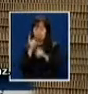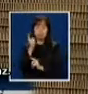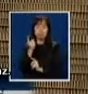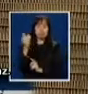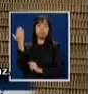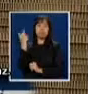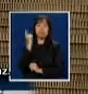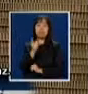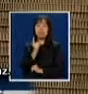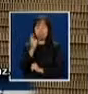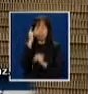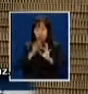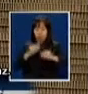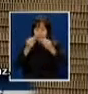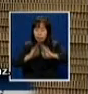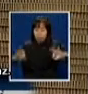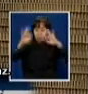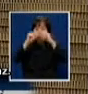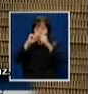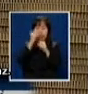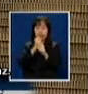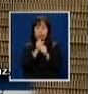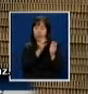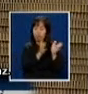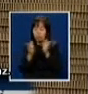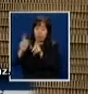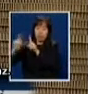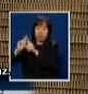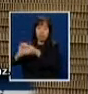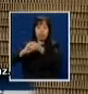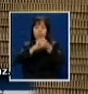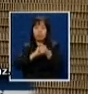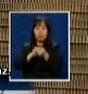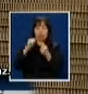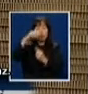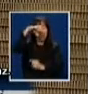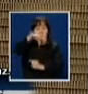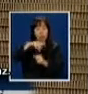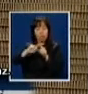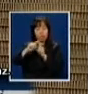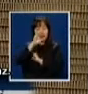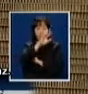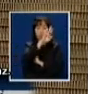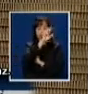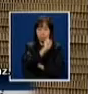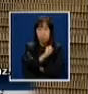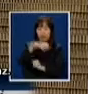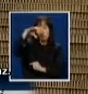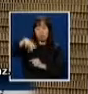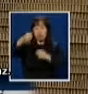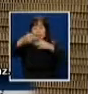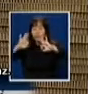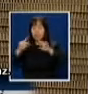นะครับก็จะให้ความสำคัญกับการทำงานของทุกหน่วยงานนะครับทั้งองค์กรกลไกของสภาและองค์กรอิสระ